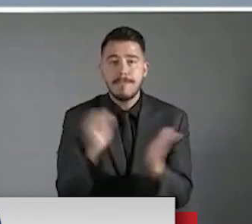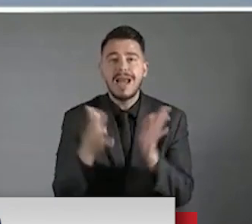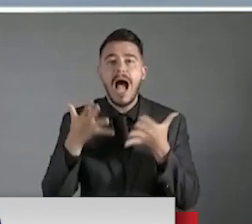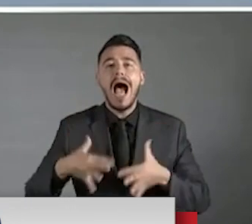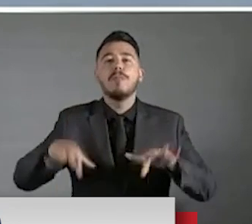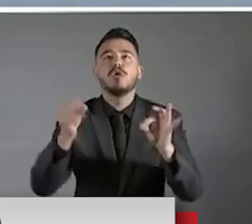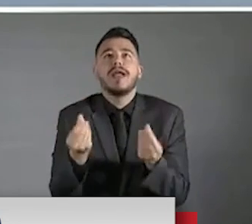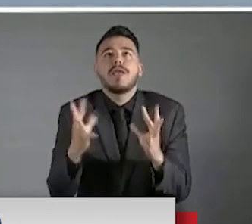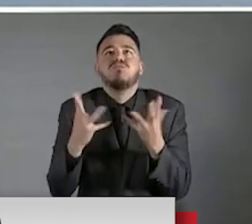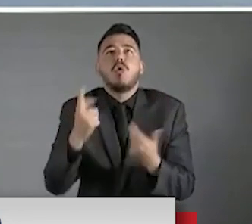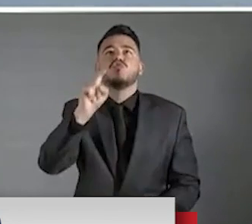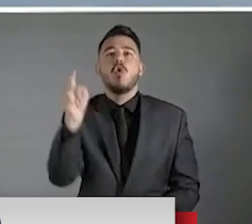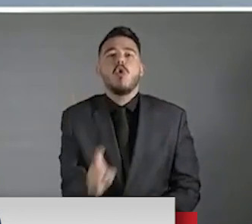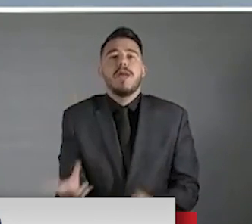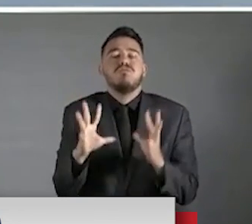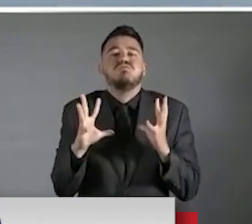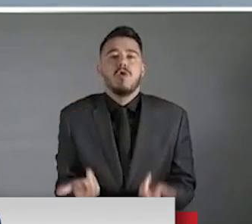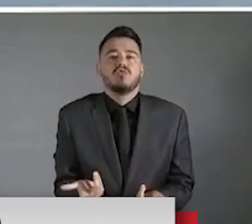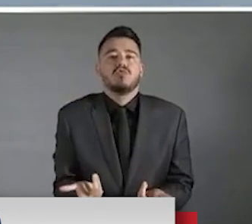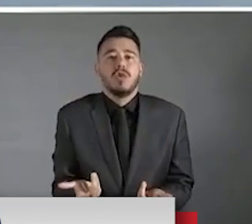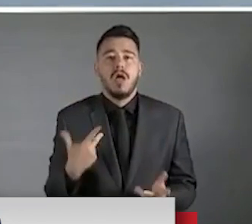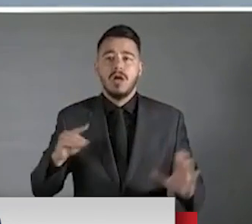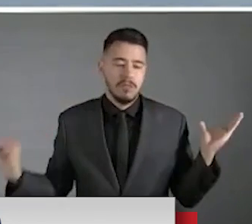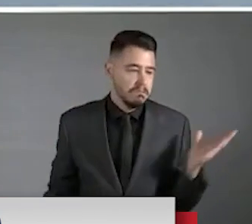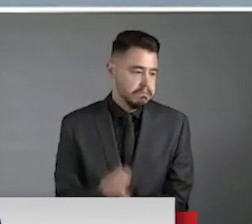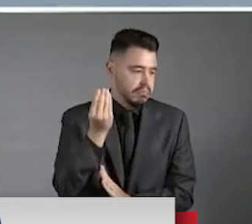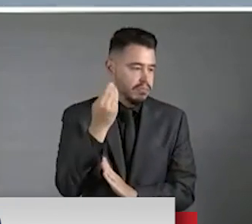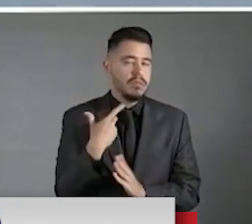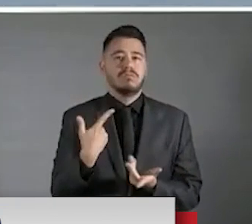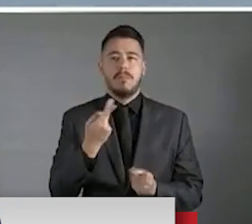είναι ανάλογες με αυτές της ρήξεως Κυριάκου με Σαμαρά. Τα στοιχεία